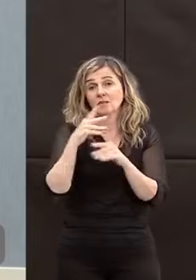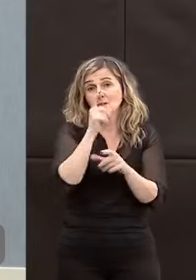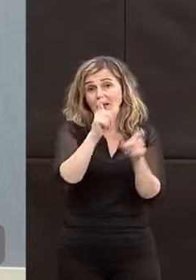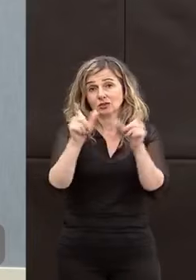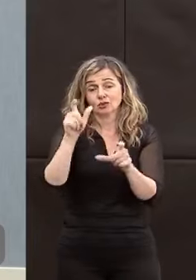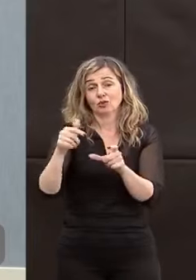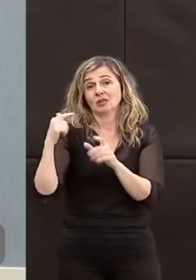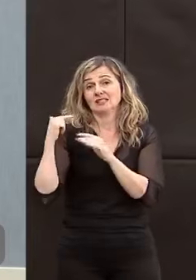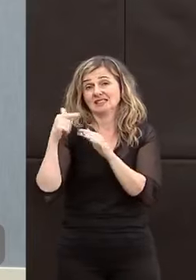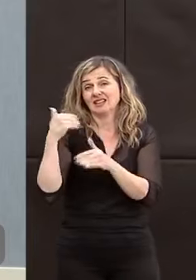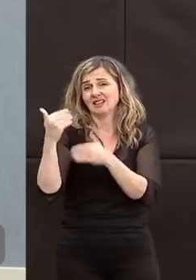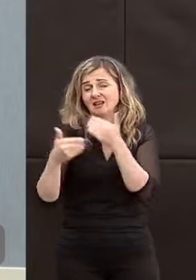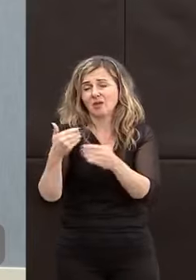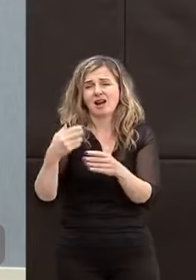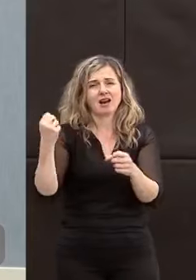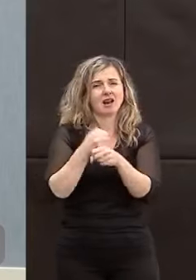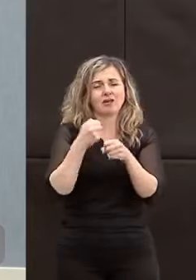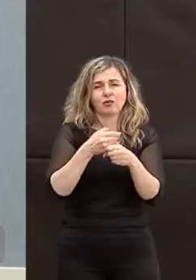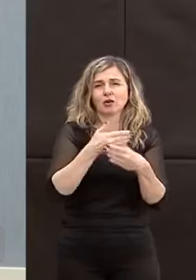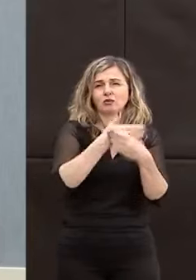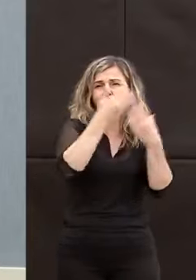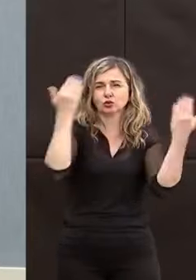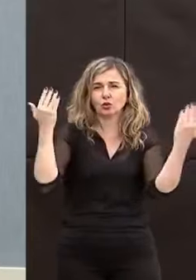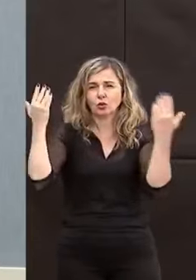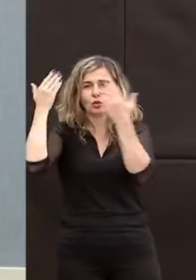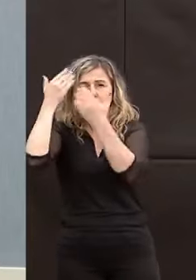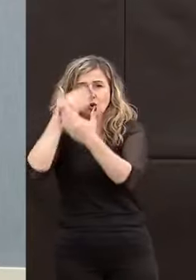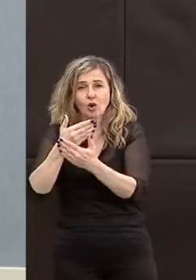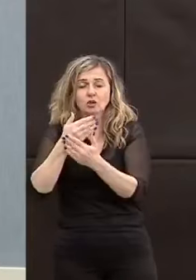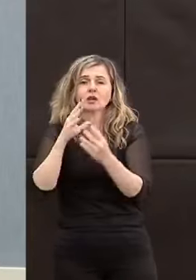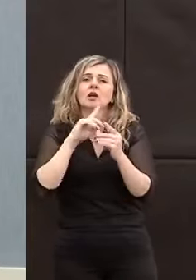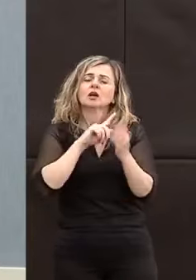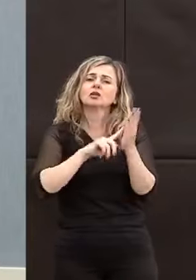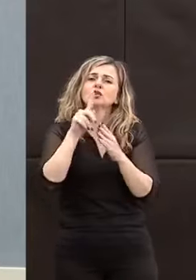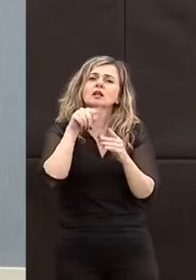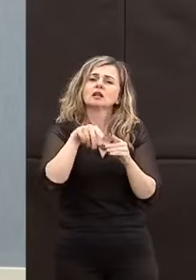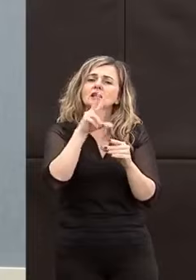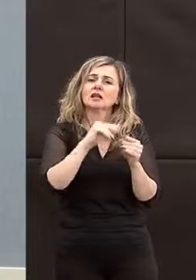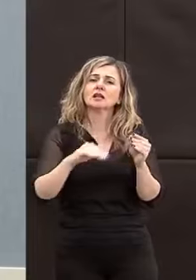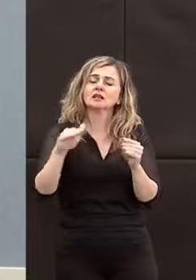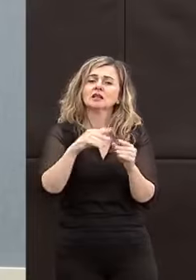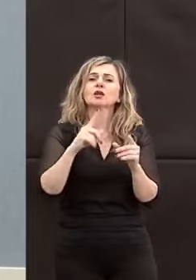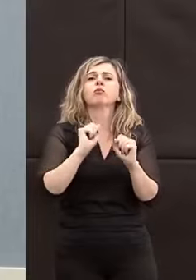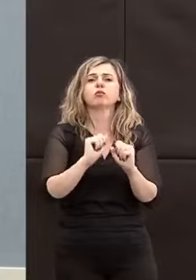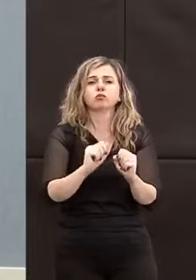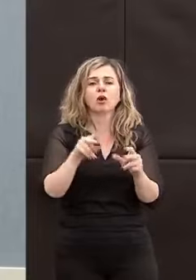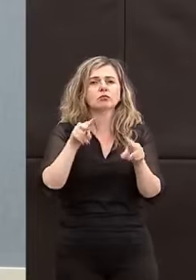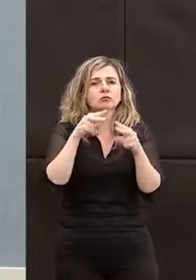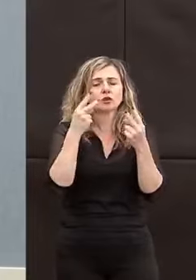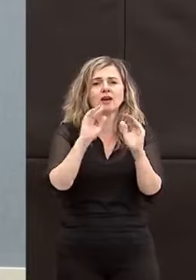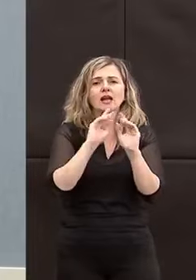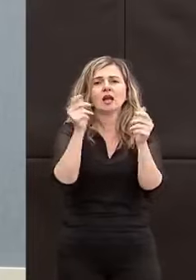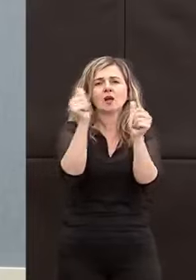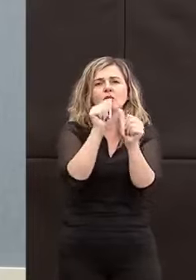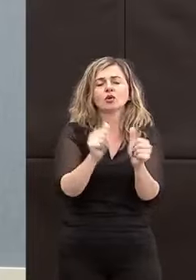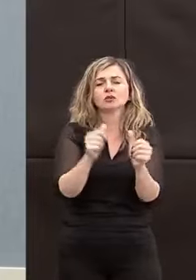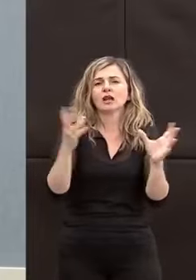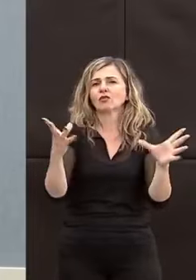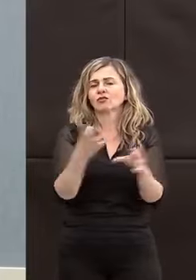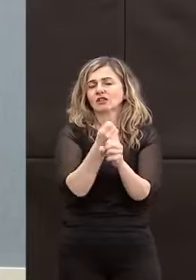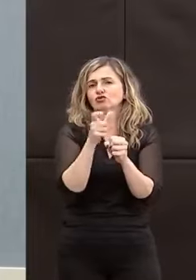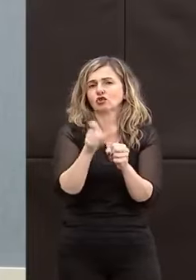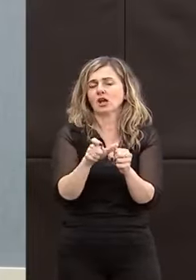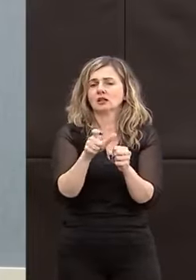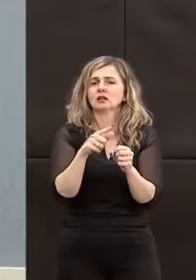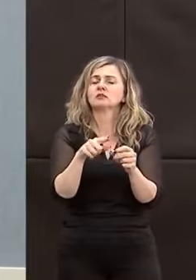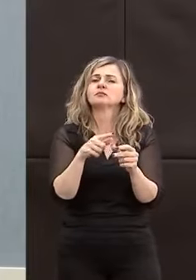lavorando giorno e notte per far sì che il trentino possa avere un modello vincente quello che abbiamo chiesto per questo abbiamo puntato